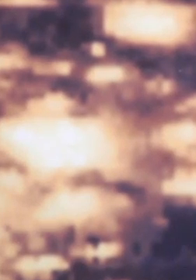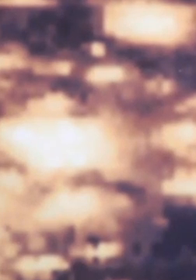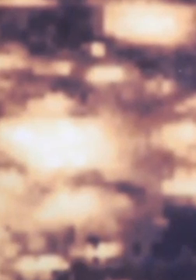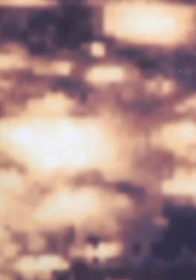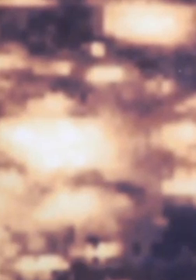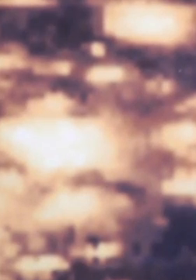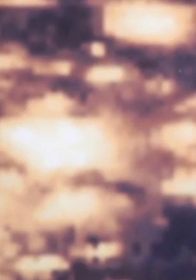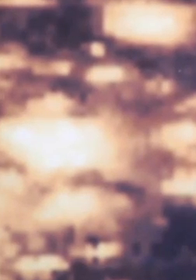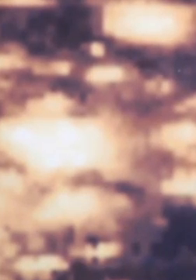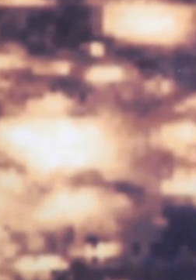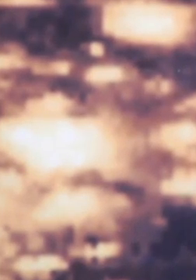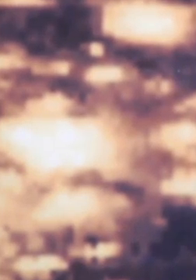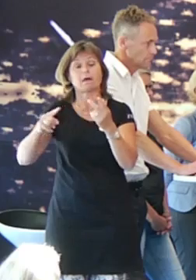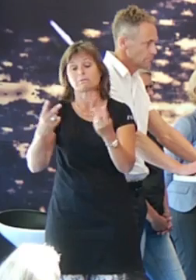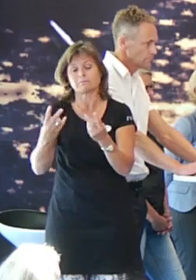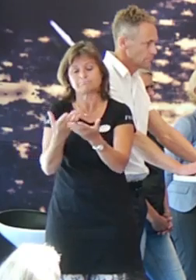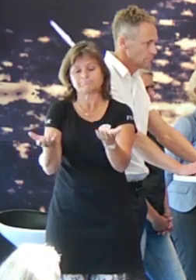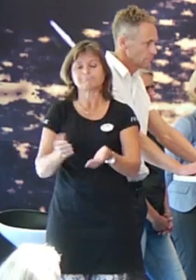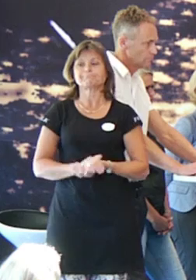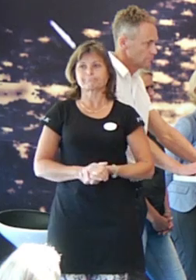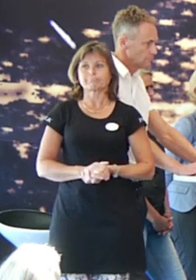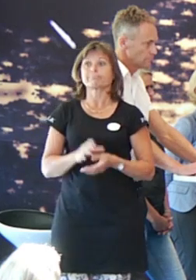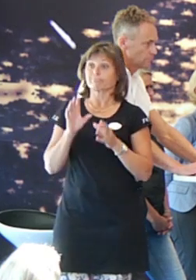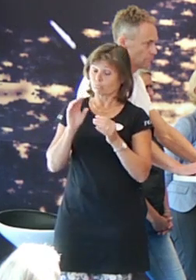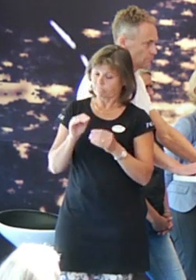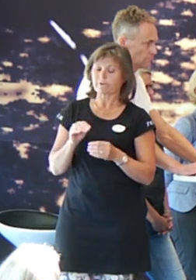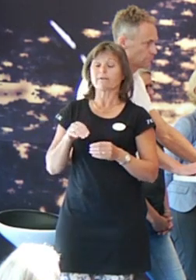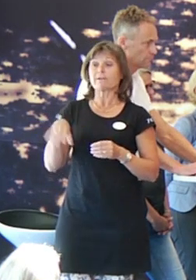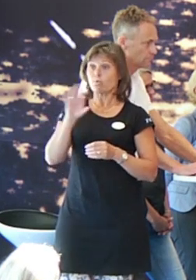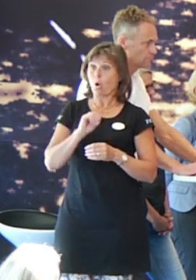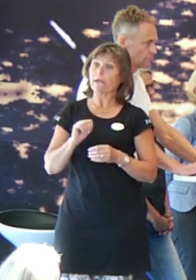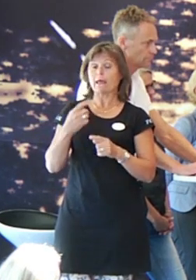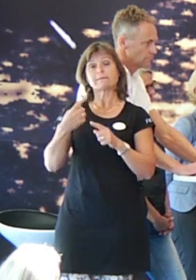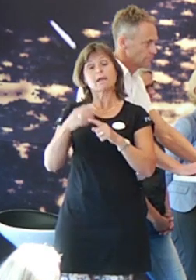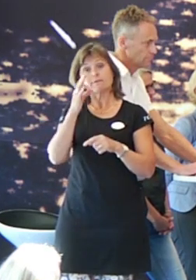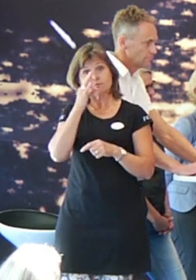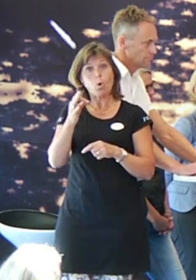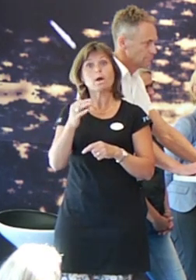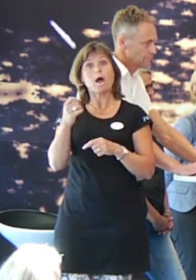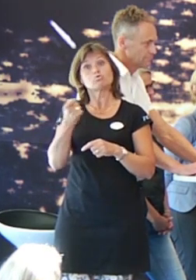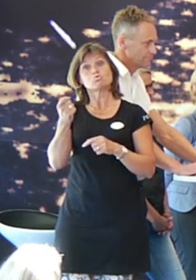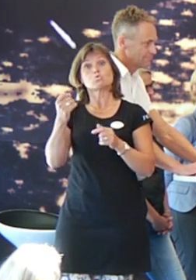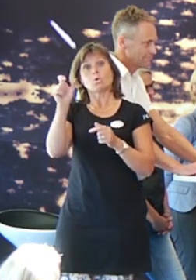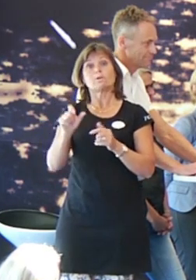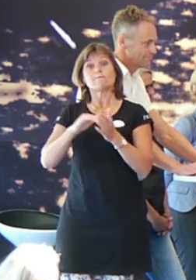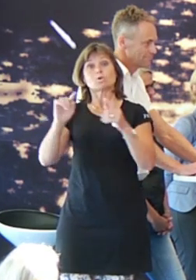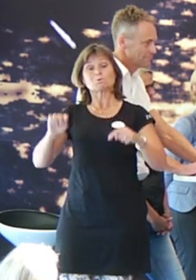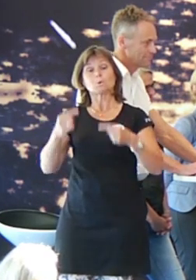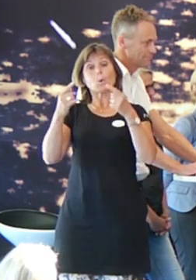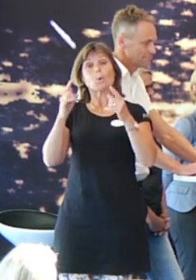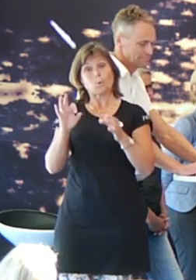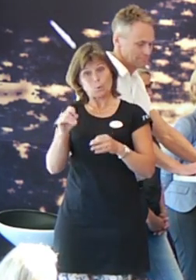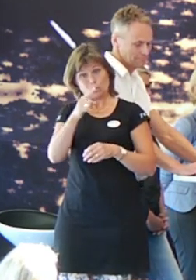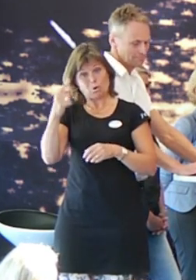på någonting annat. Vi får helt enkelt fråga en representant från oppositionen hur de ser på det alldeles strax. Men absolut. Tack så